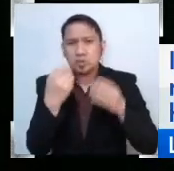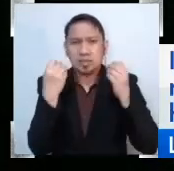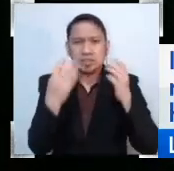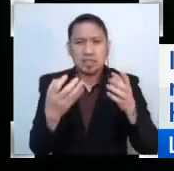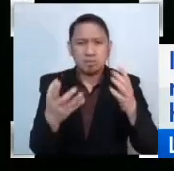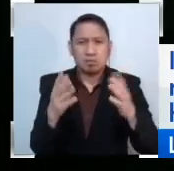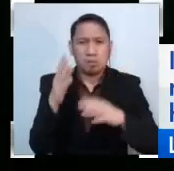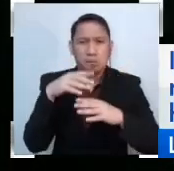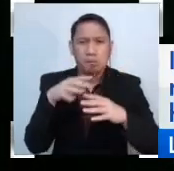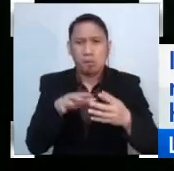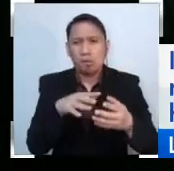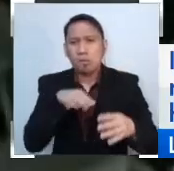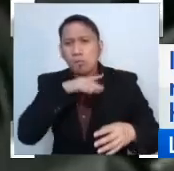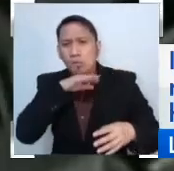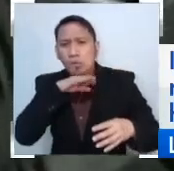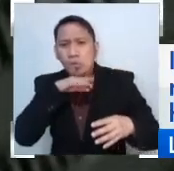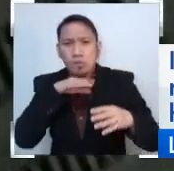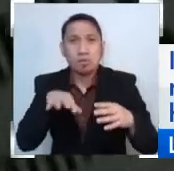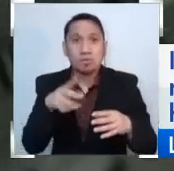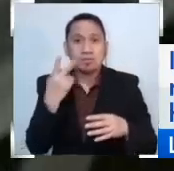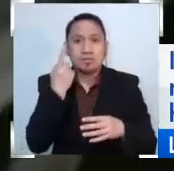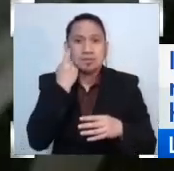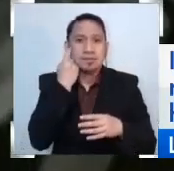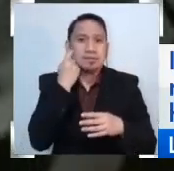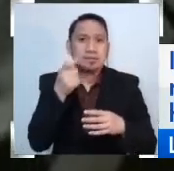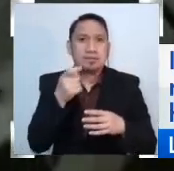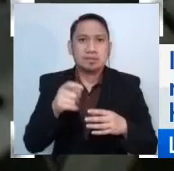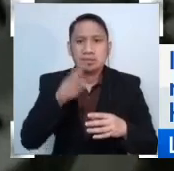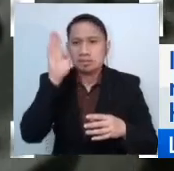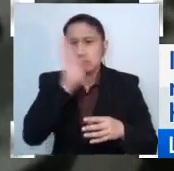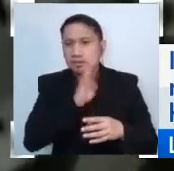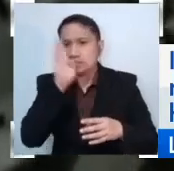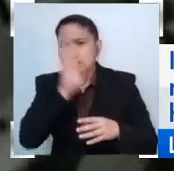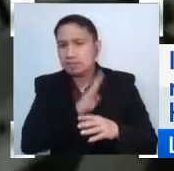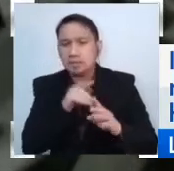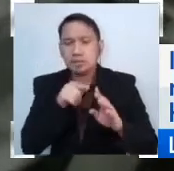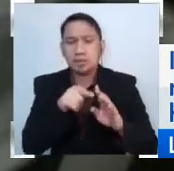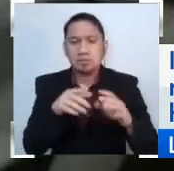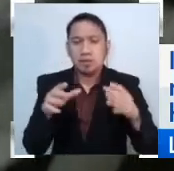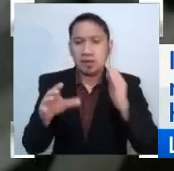nagkalat. Bumungad sa ating kanina yung mga nagkabasag-basag na salamin ng mga sasakyan,